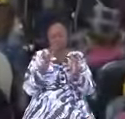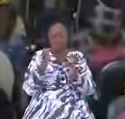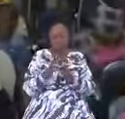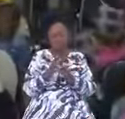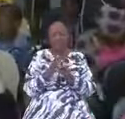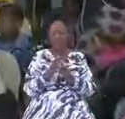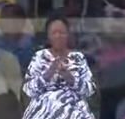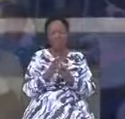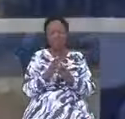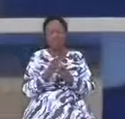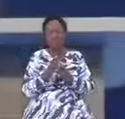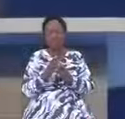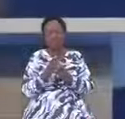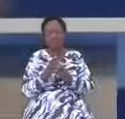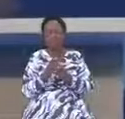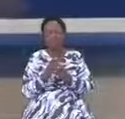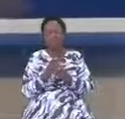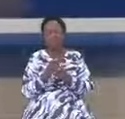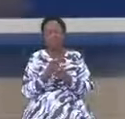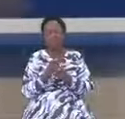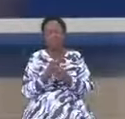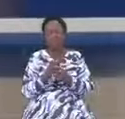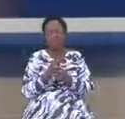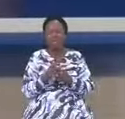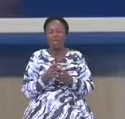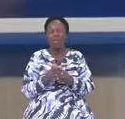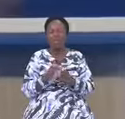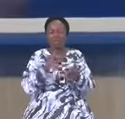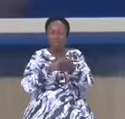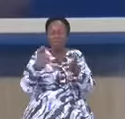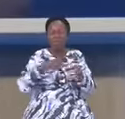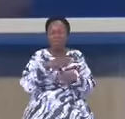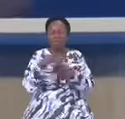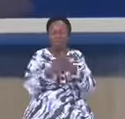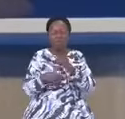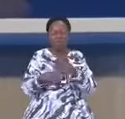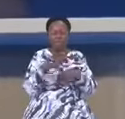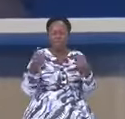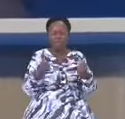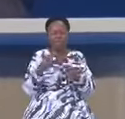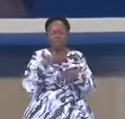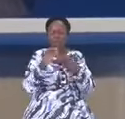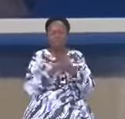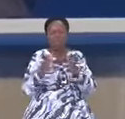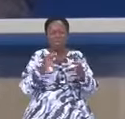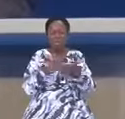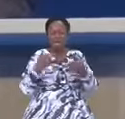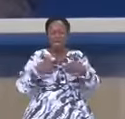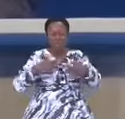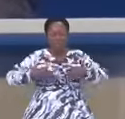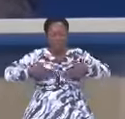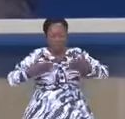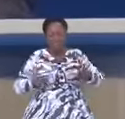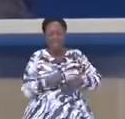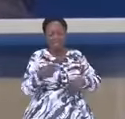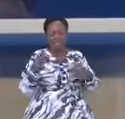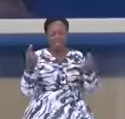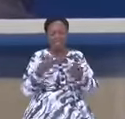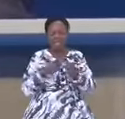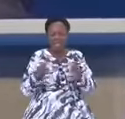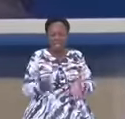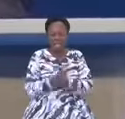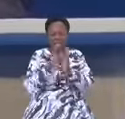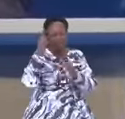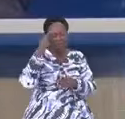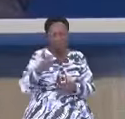convaincues de leur péché qui ont confessé le péché qui te demander que tu effaces les péchés la purification